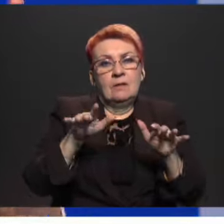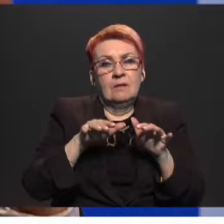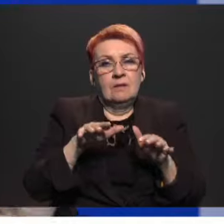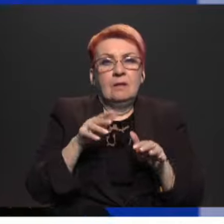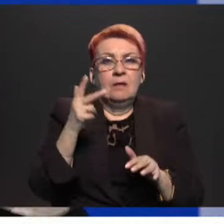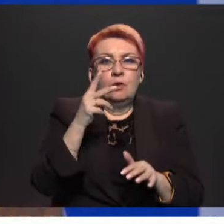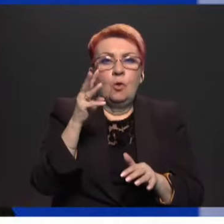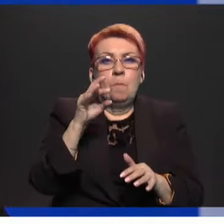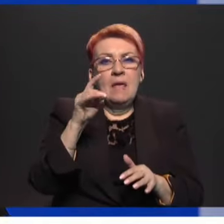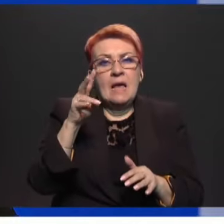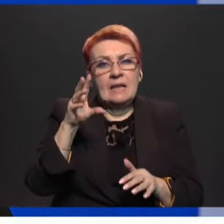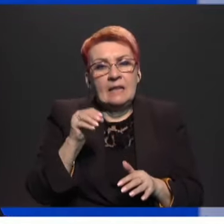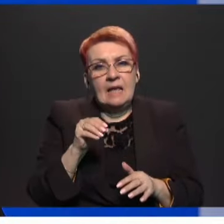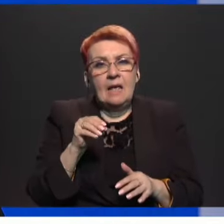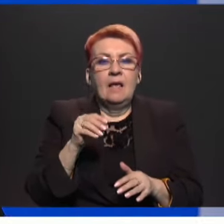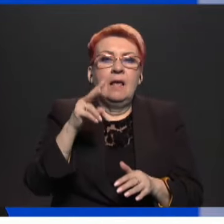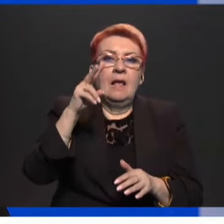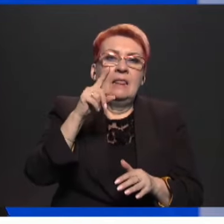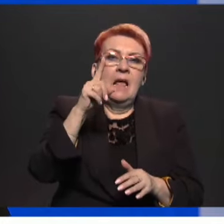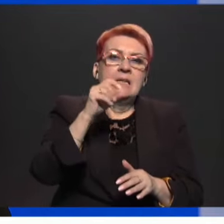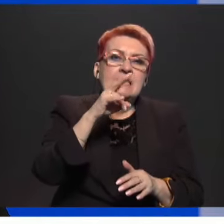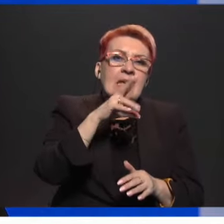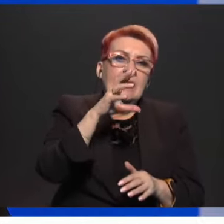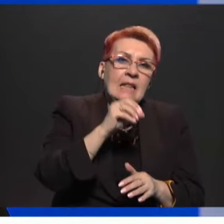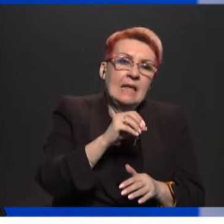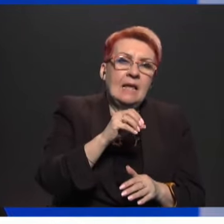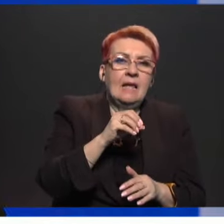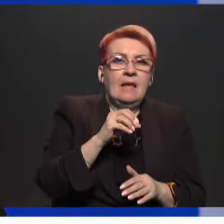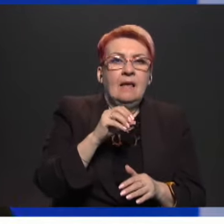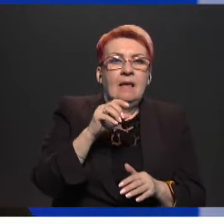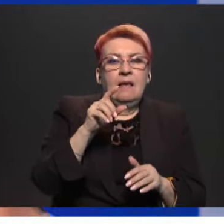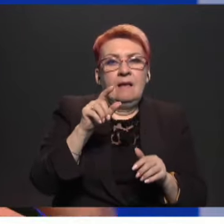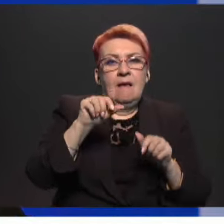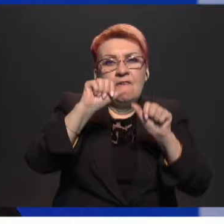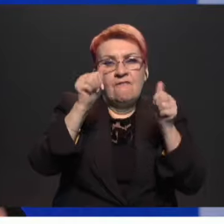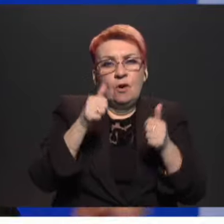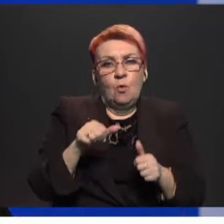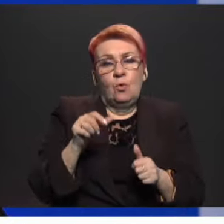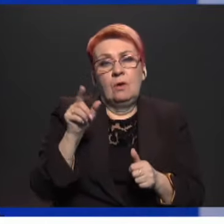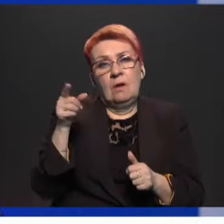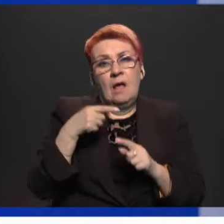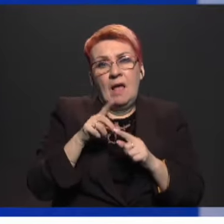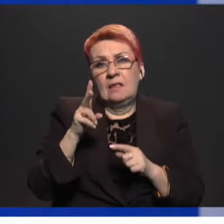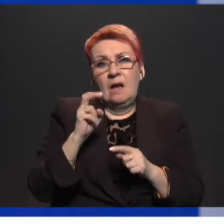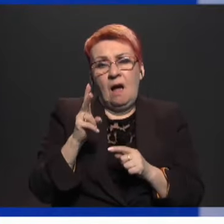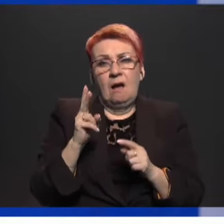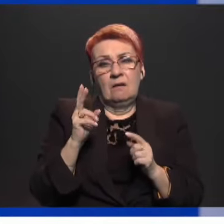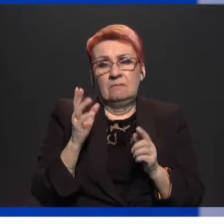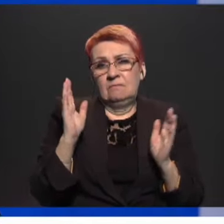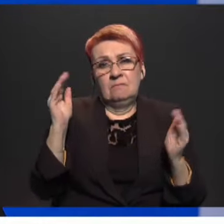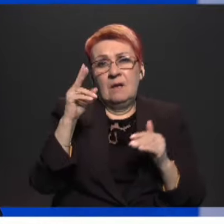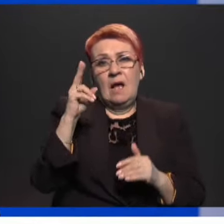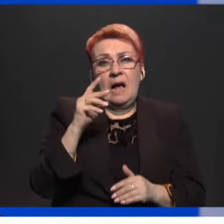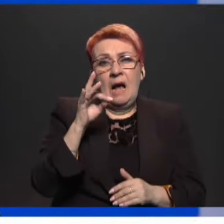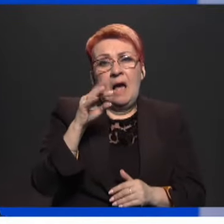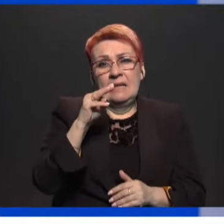трехмерные или еще какие-то фигуры я бы, наверное, использовал в качестве просто картинок и украшения дома. Спасибо, батюшка, за